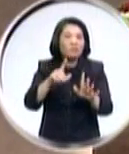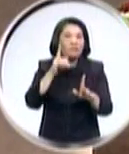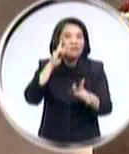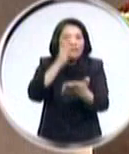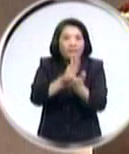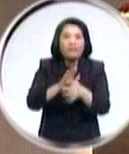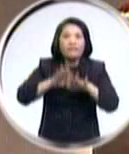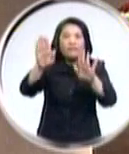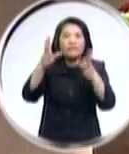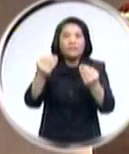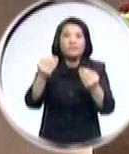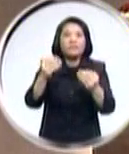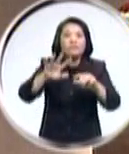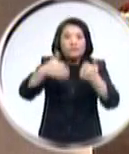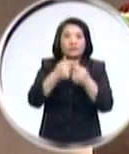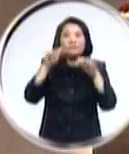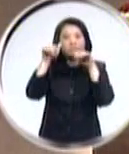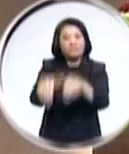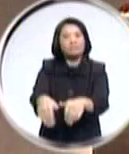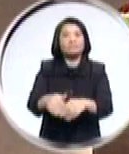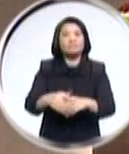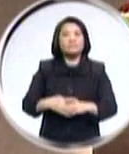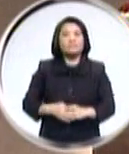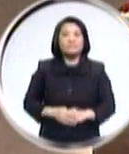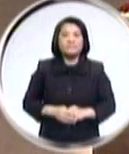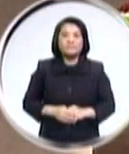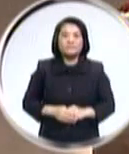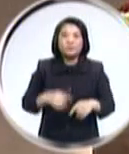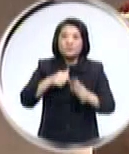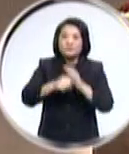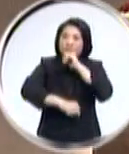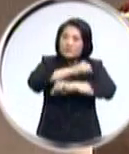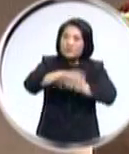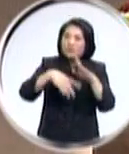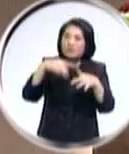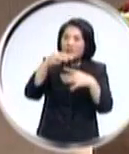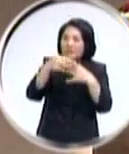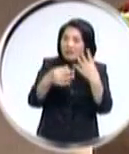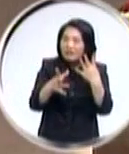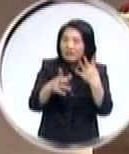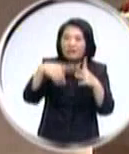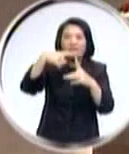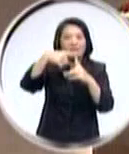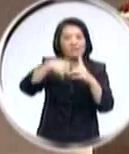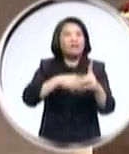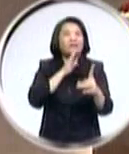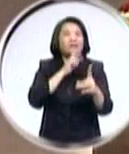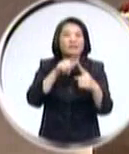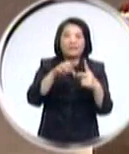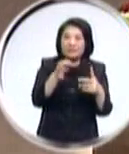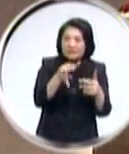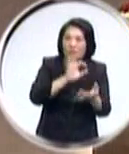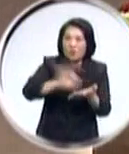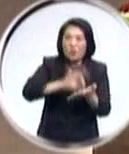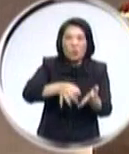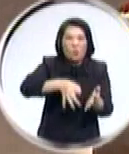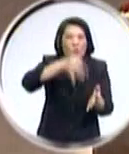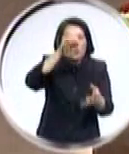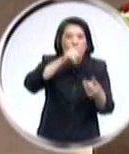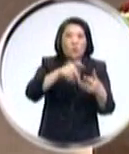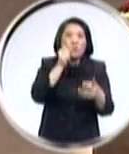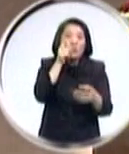滞不前，甚至倒退。我们的生活水准在倒退，物价上涨，薪